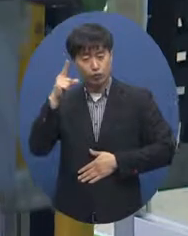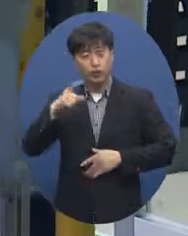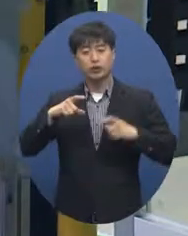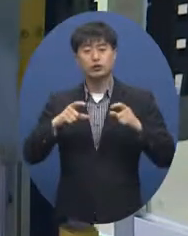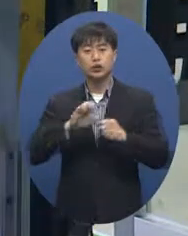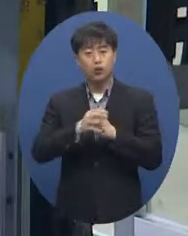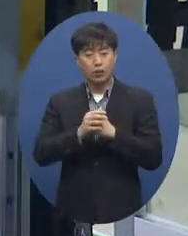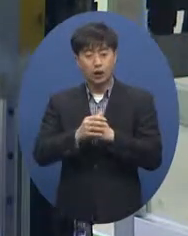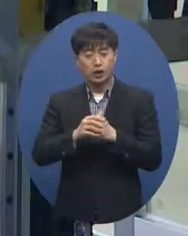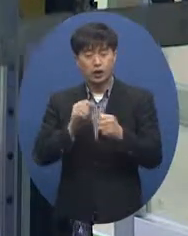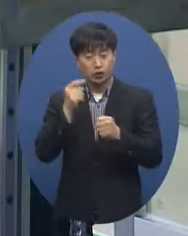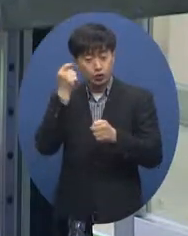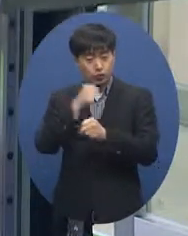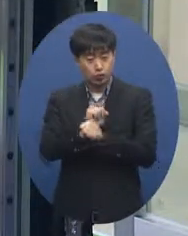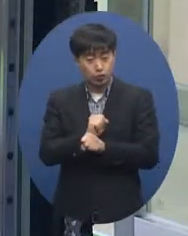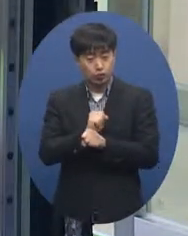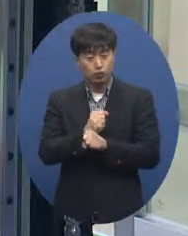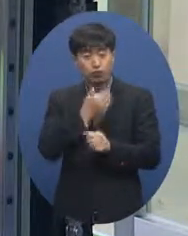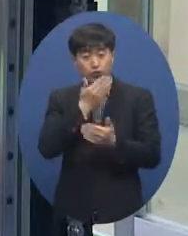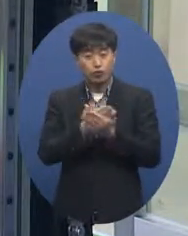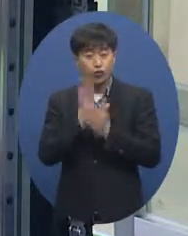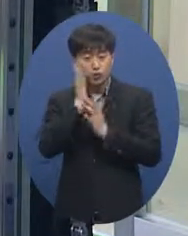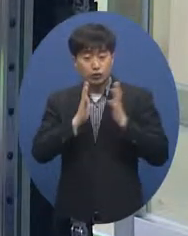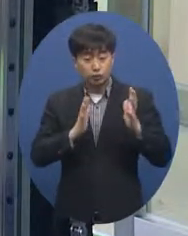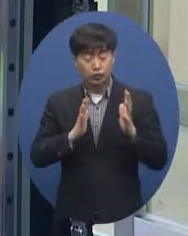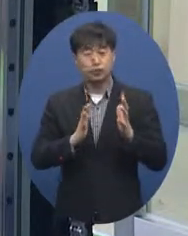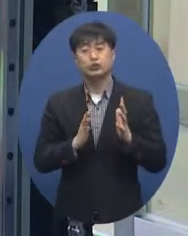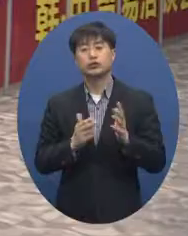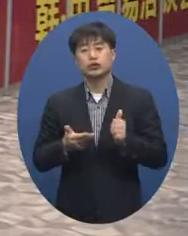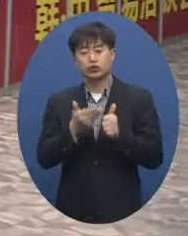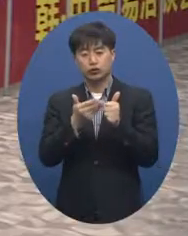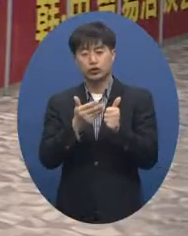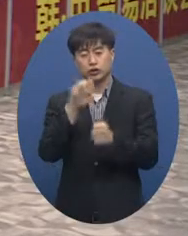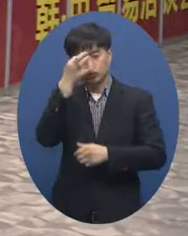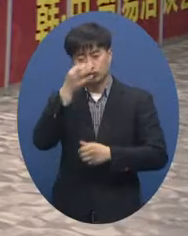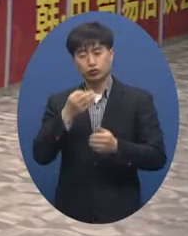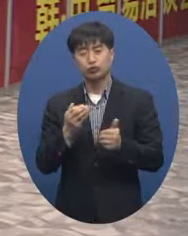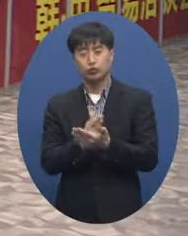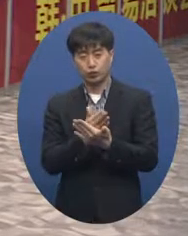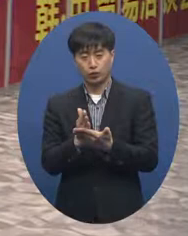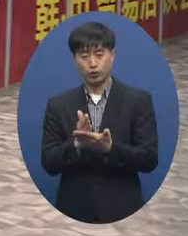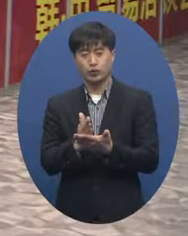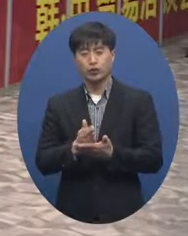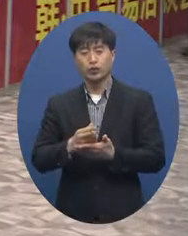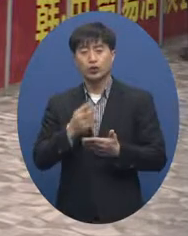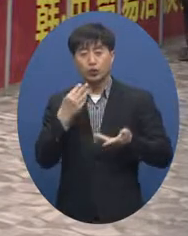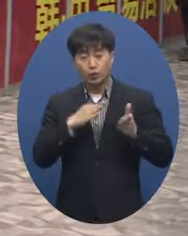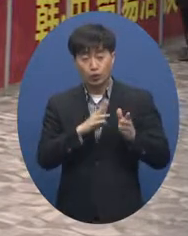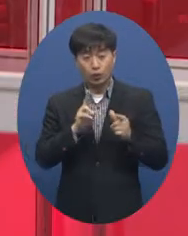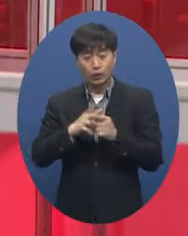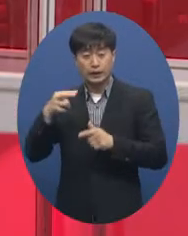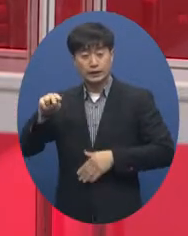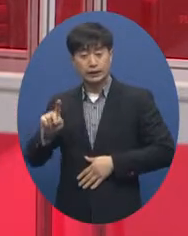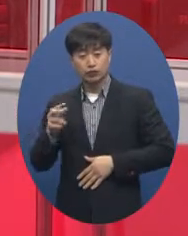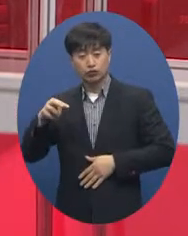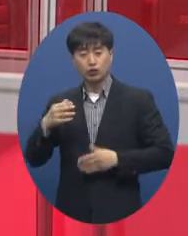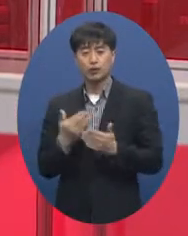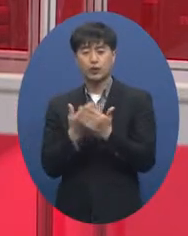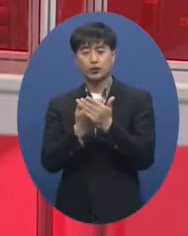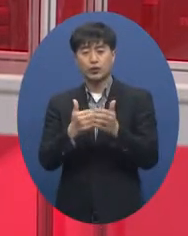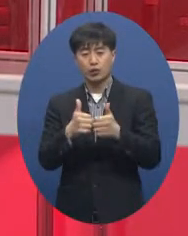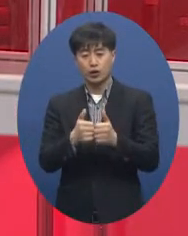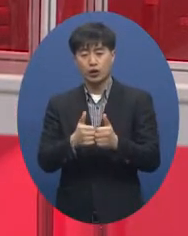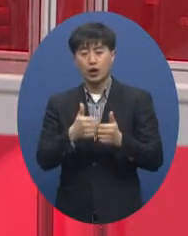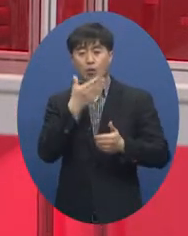자원을 연구하고 희귀 식물 재배 기술을 교류하기로 했습니다. 또 경기도 산둥성 발전 포럼과 복지 분야 학술